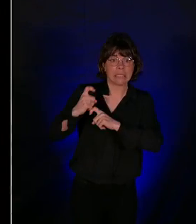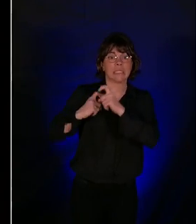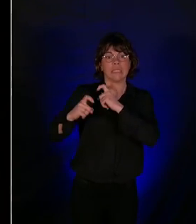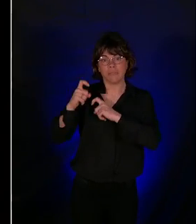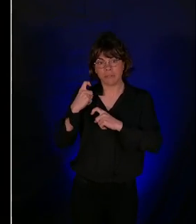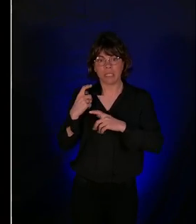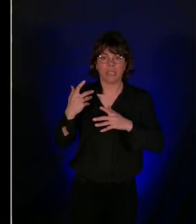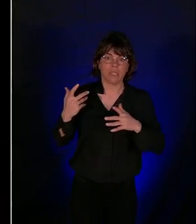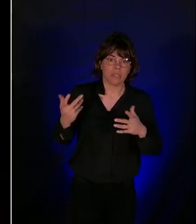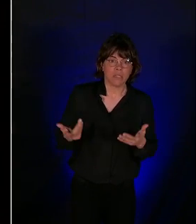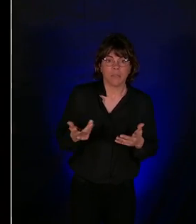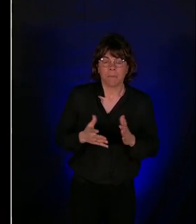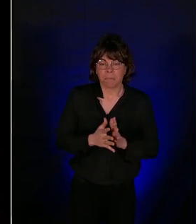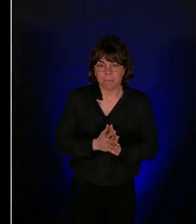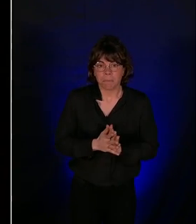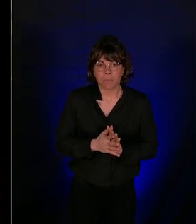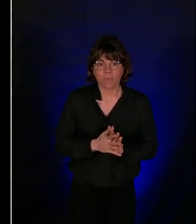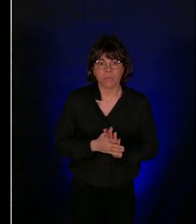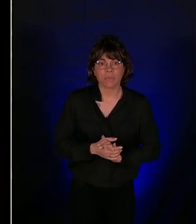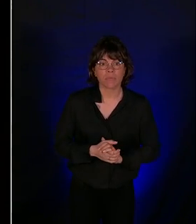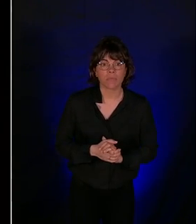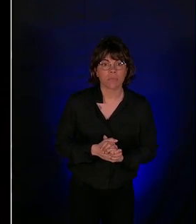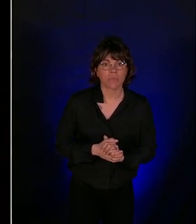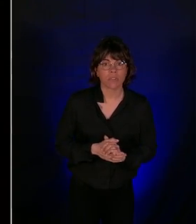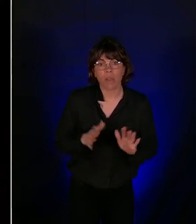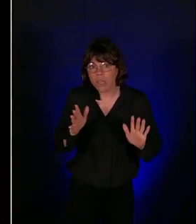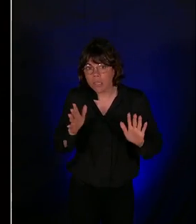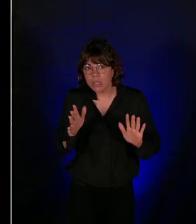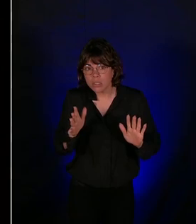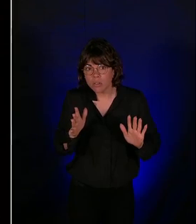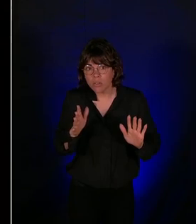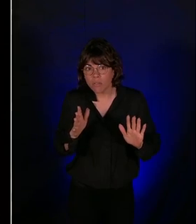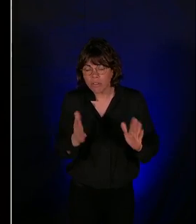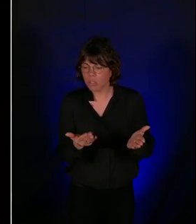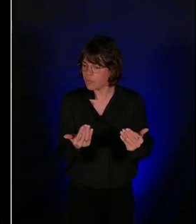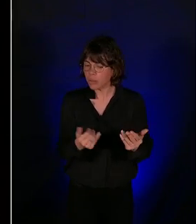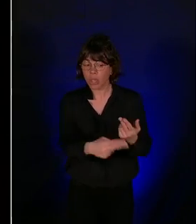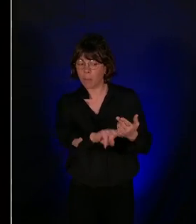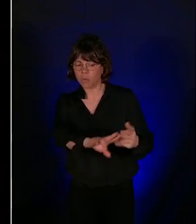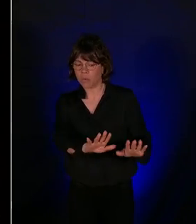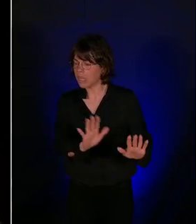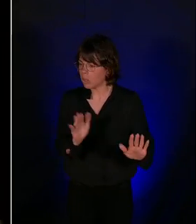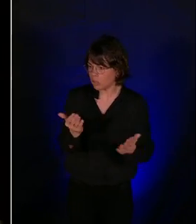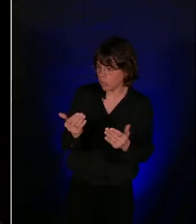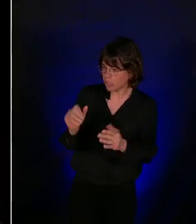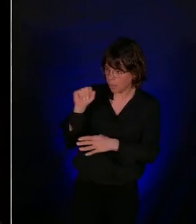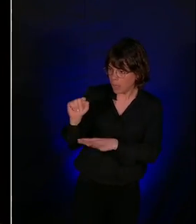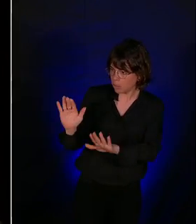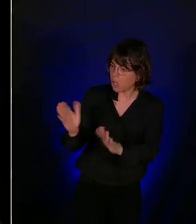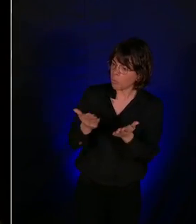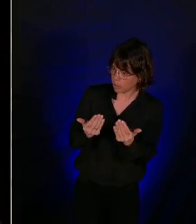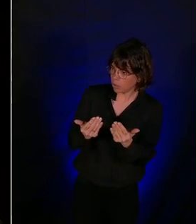après tout je pense euh je je je vais avoir une réponse écoute mon camarade et puis voilà quoi je propose qu'en